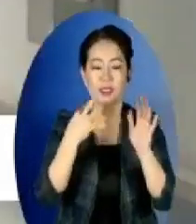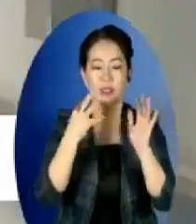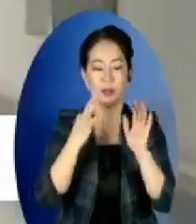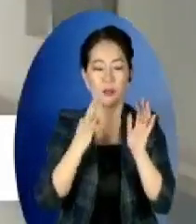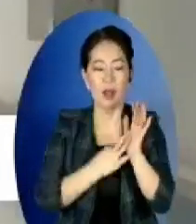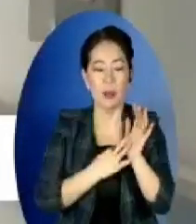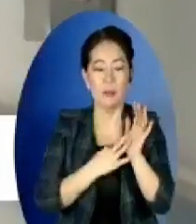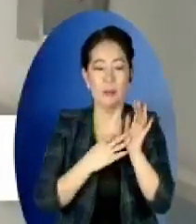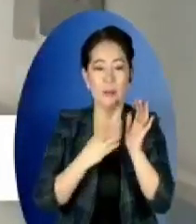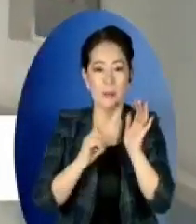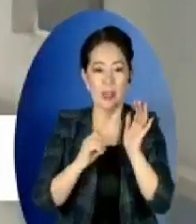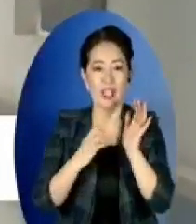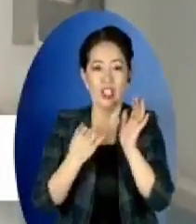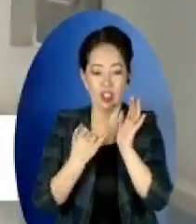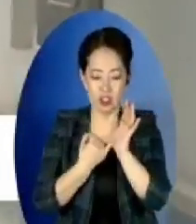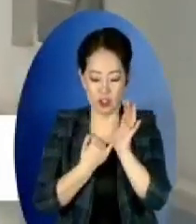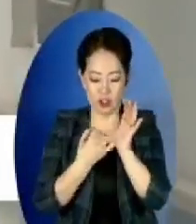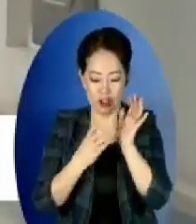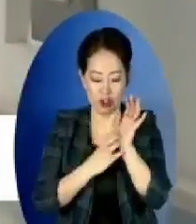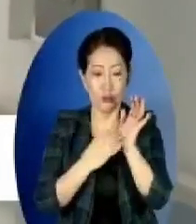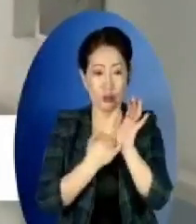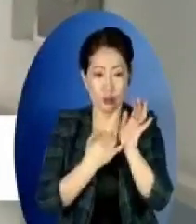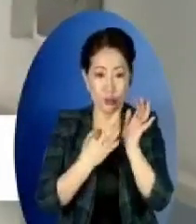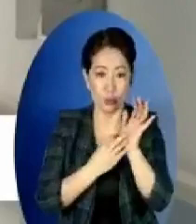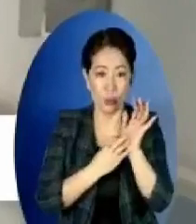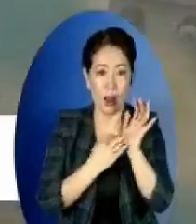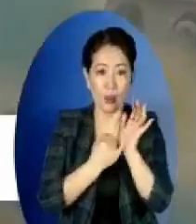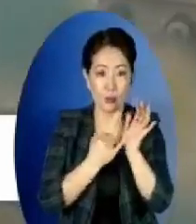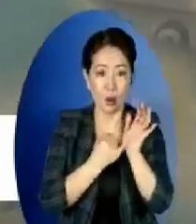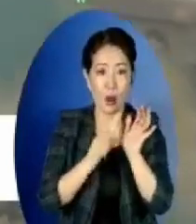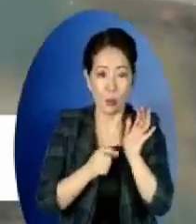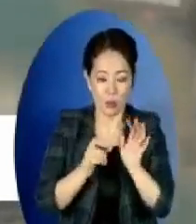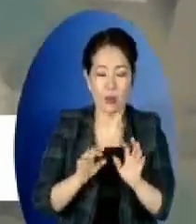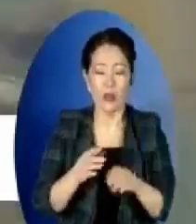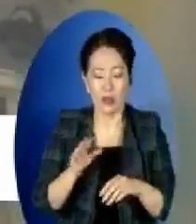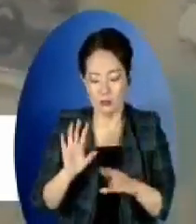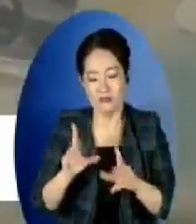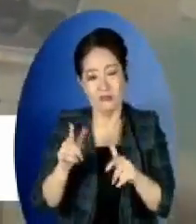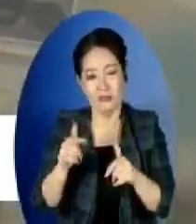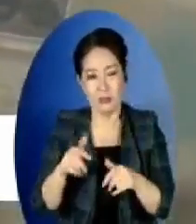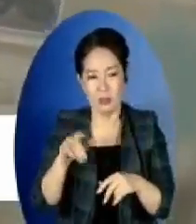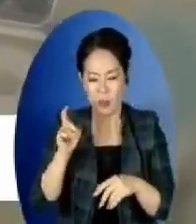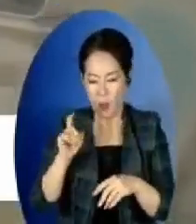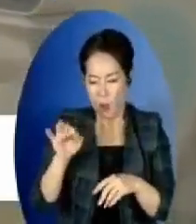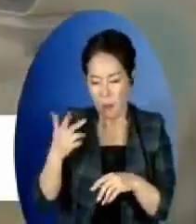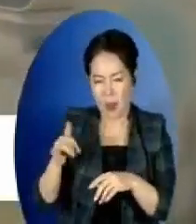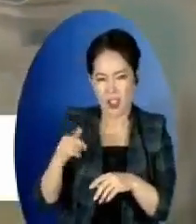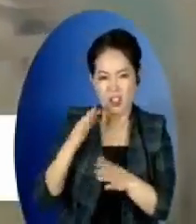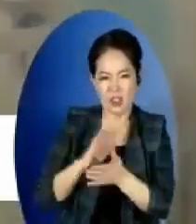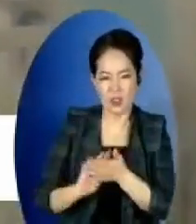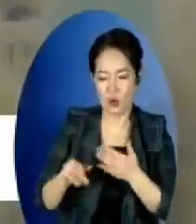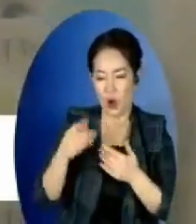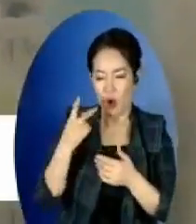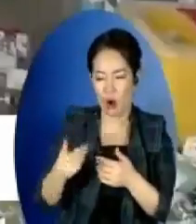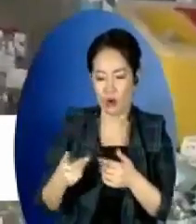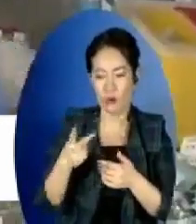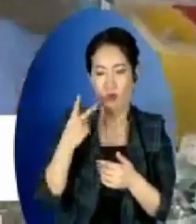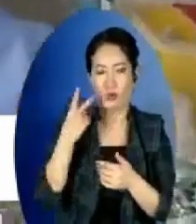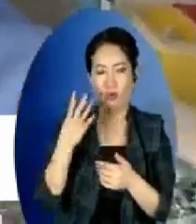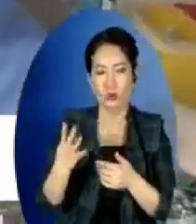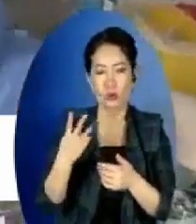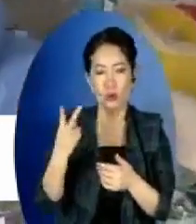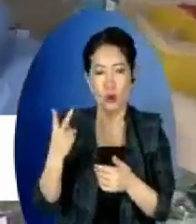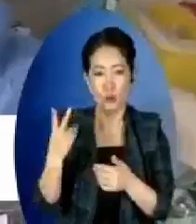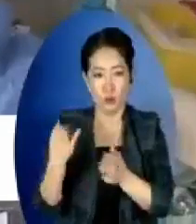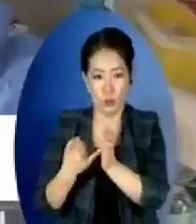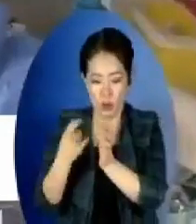болж нэмэгдсэн байна. Сүүлийн 24 цагийн хугацаанд өвчний голомтод Хүбэй мужид шинээр 2420 тохиолдол бүртгэгдсэн нь өмнөх